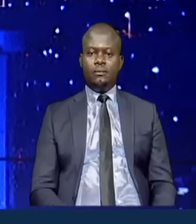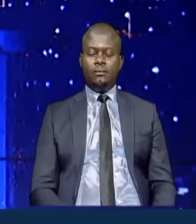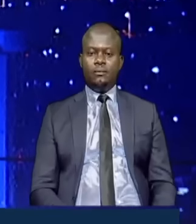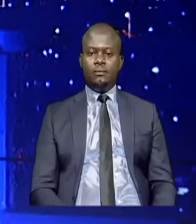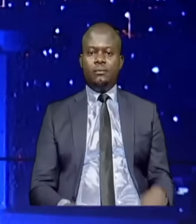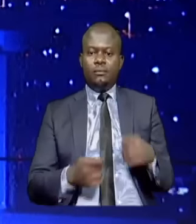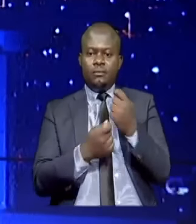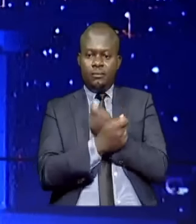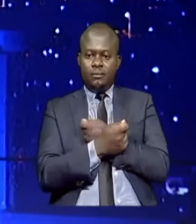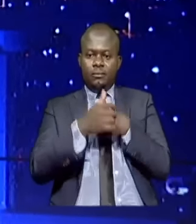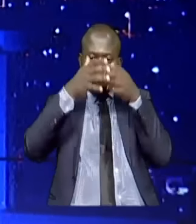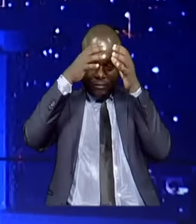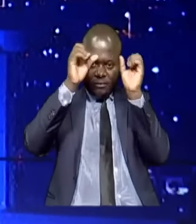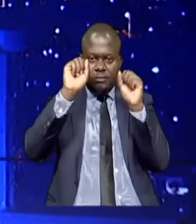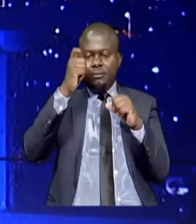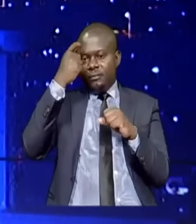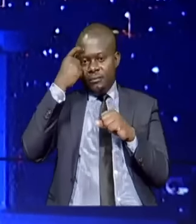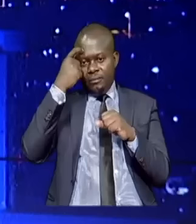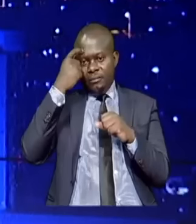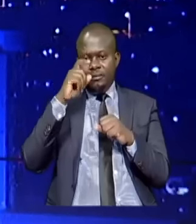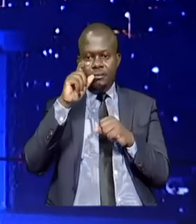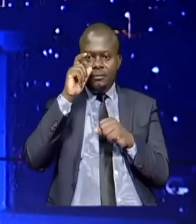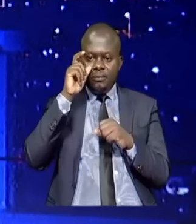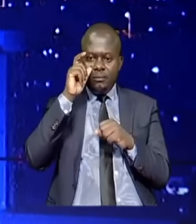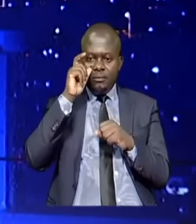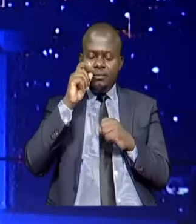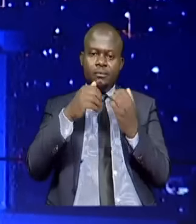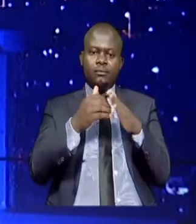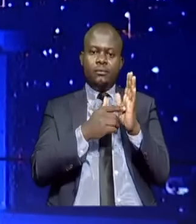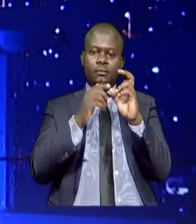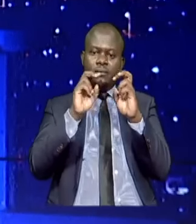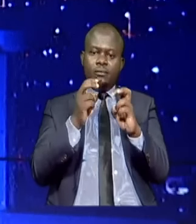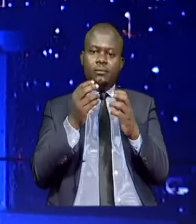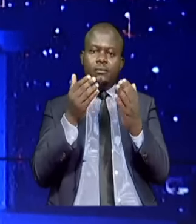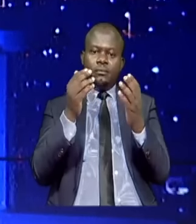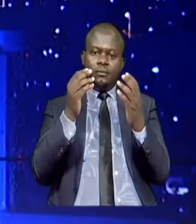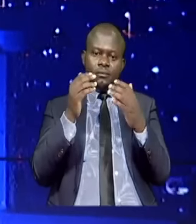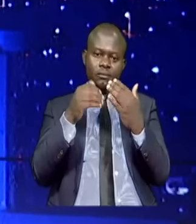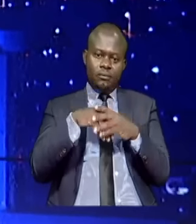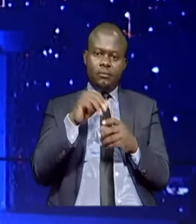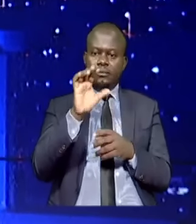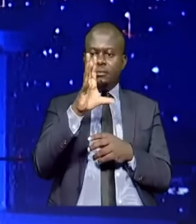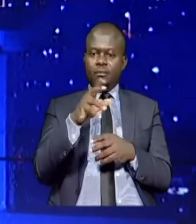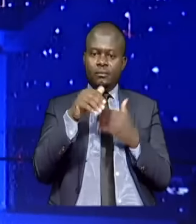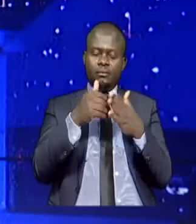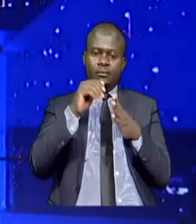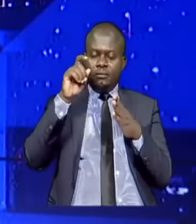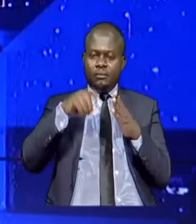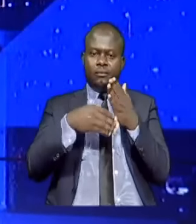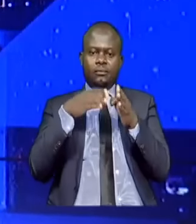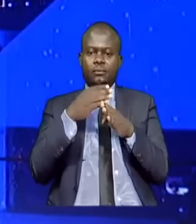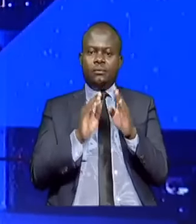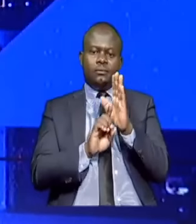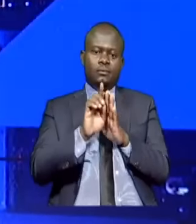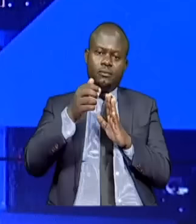Reka duhindura ingingo Perezida wa Repubulika y'u Rwanda Paul Kagame yagaragaje ko abatuye umugabane wa Afrika bagomba kubakira